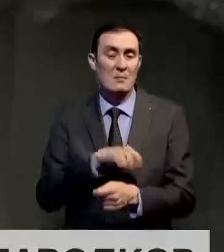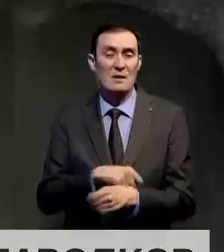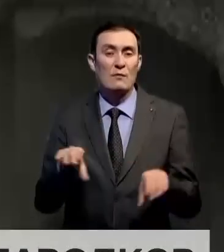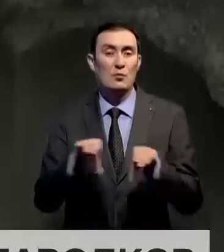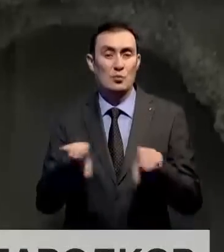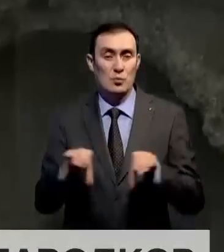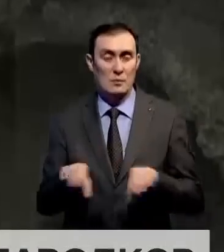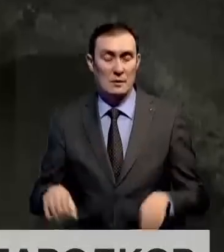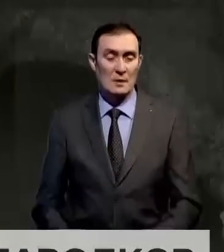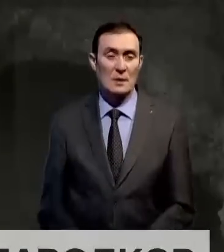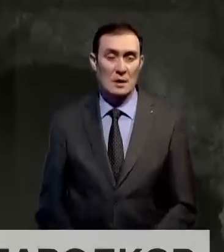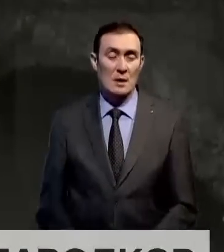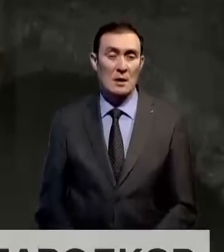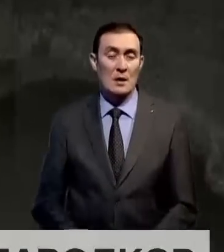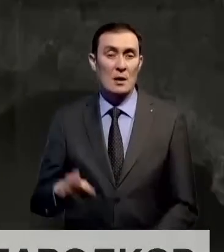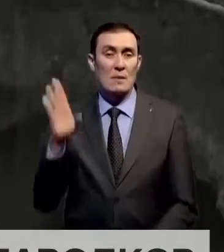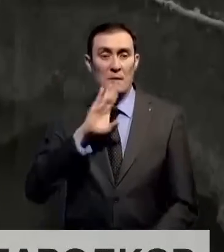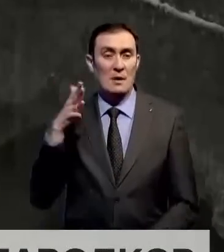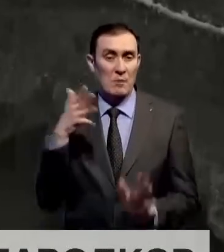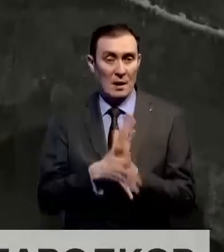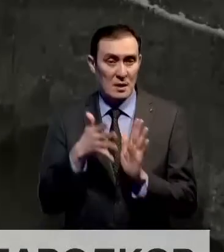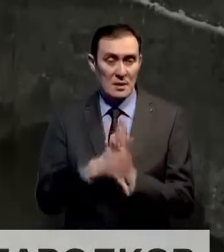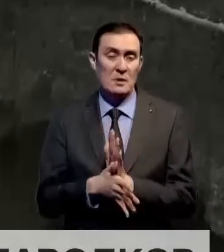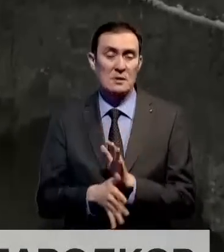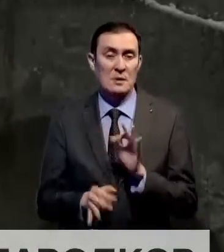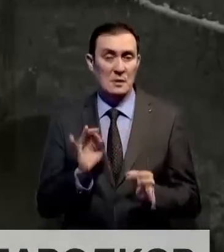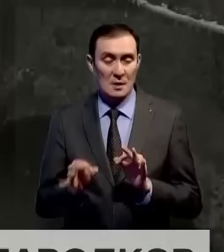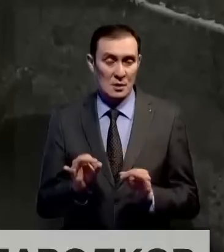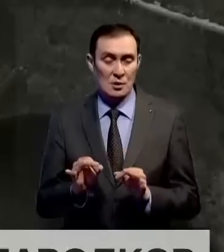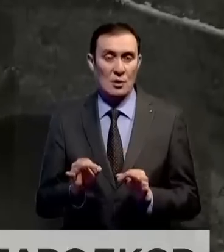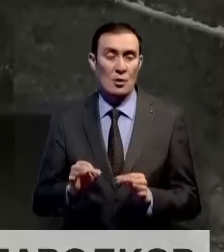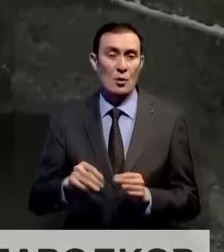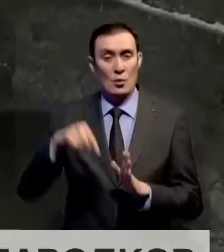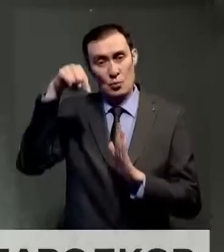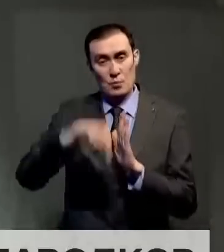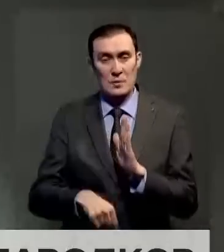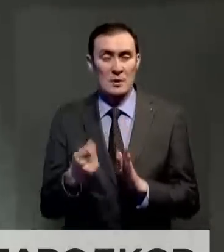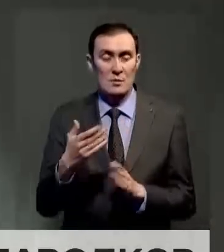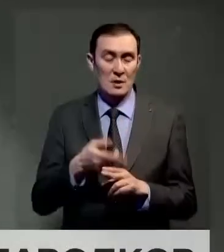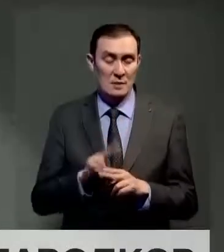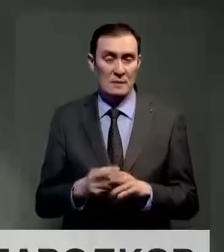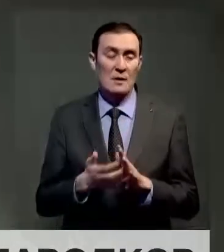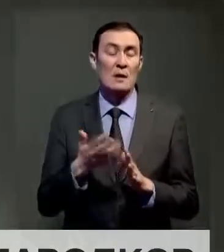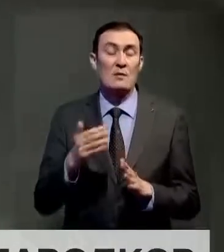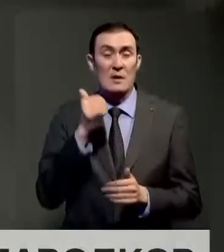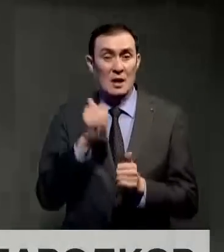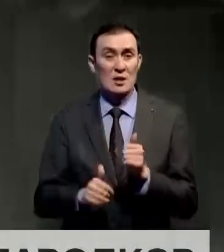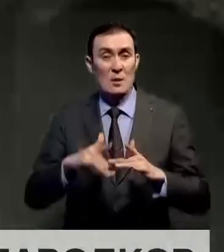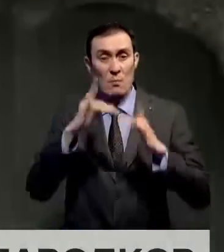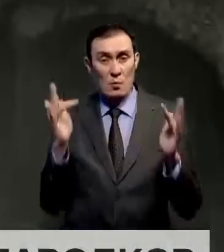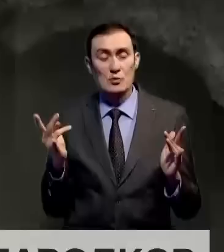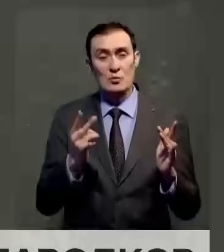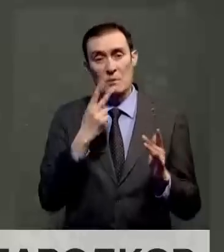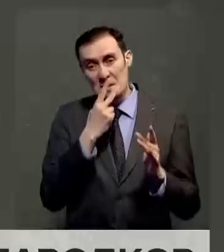труб. Проходимость достаточная. Глубина здесь, конечно, сверху начинает подмерзать. Как видите, под каждый мост